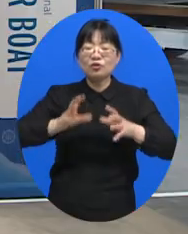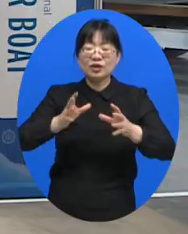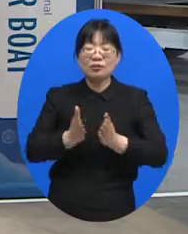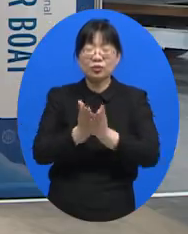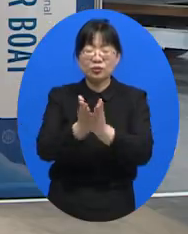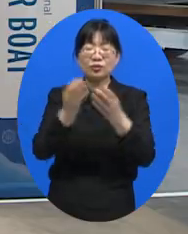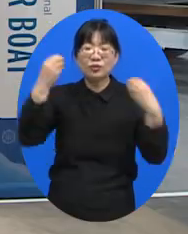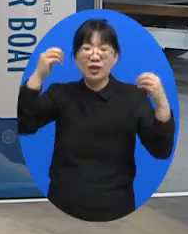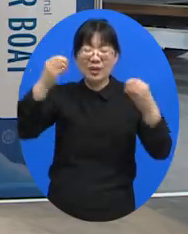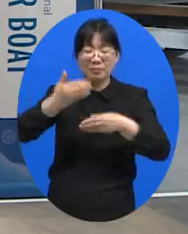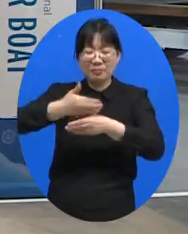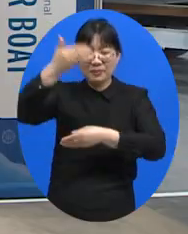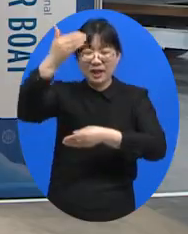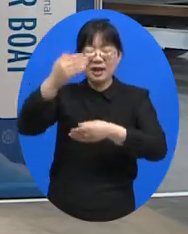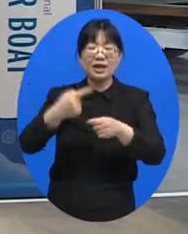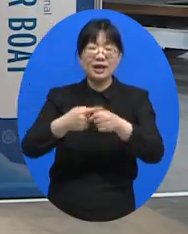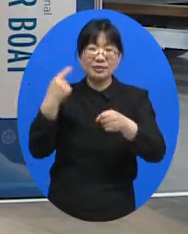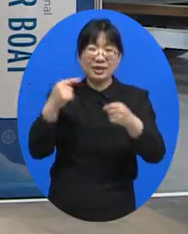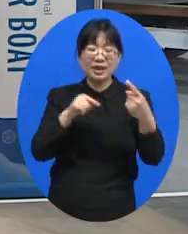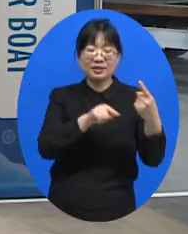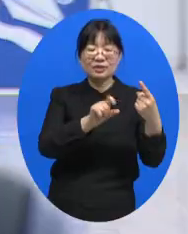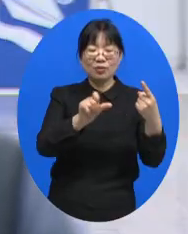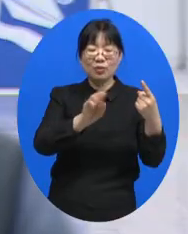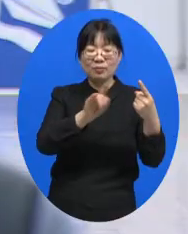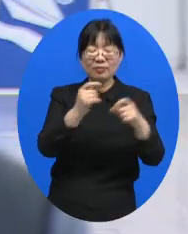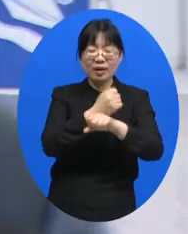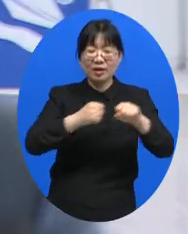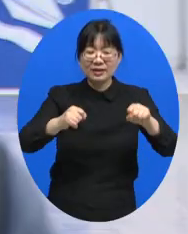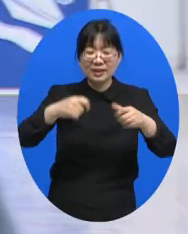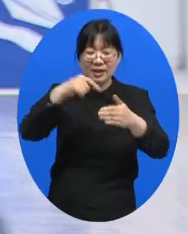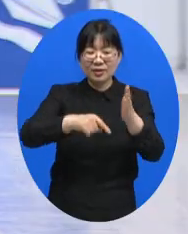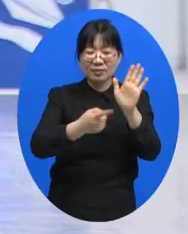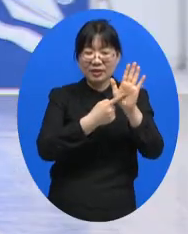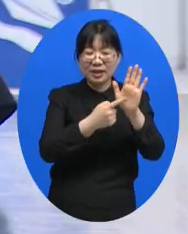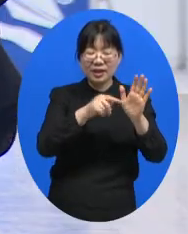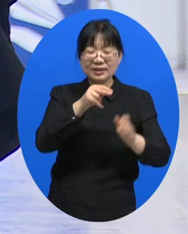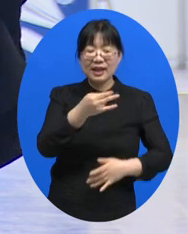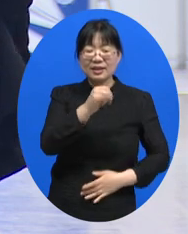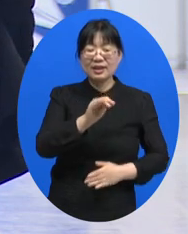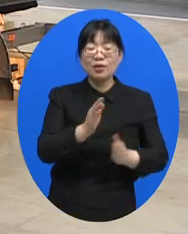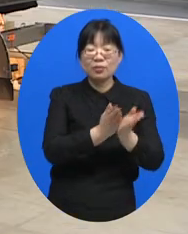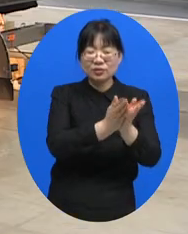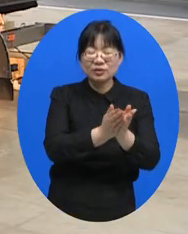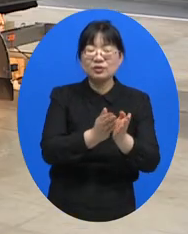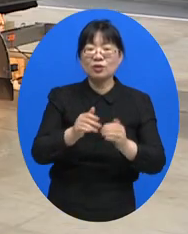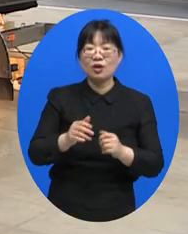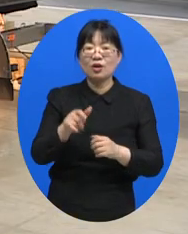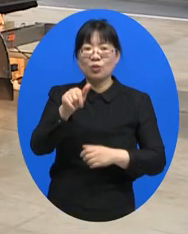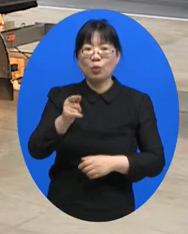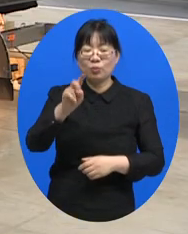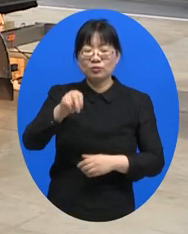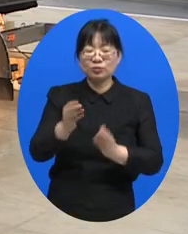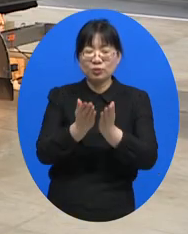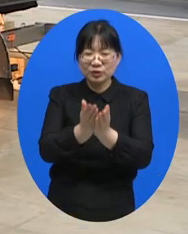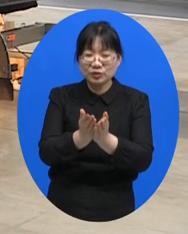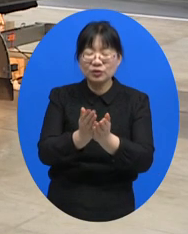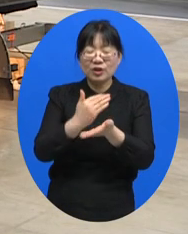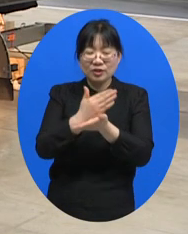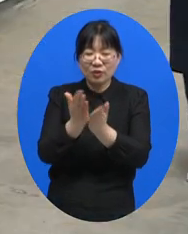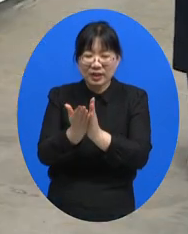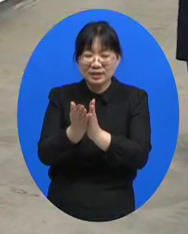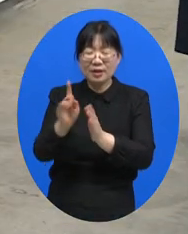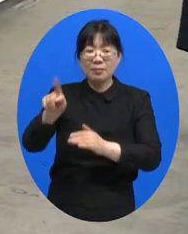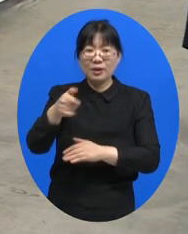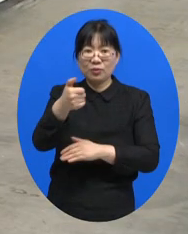올랐습니다. 지난해 대비 1.5배 넓어진 실내 전시장에선 세일링 요트와 고무보트, 서프보드 등 150여 척의